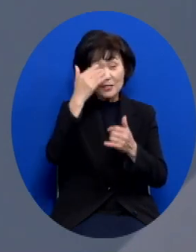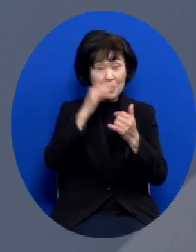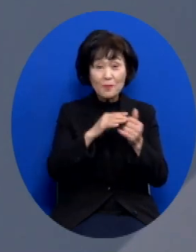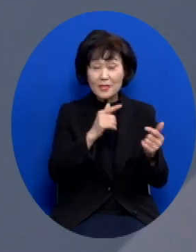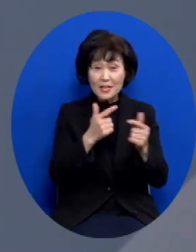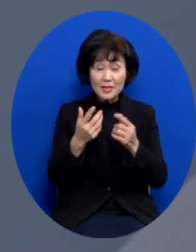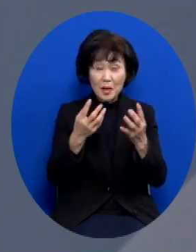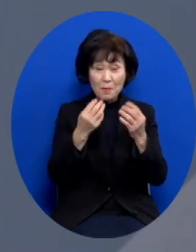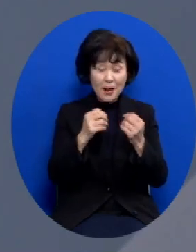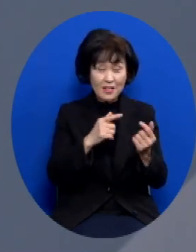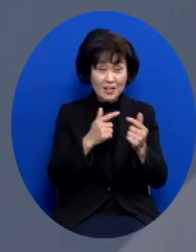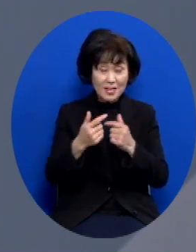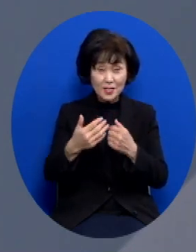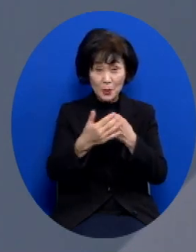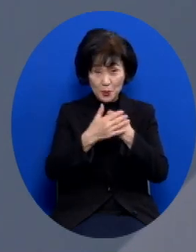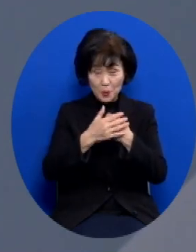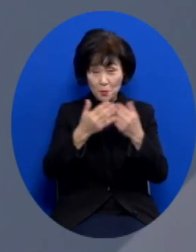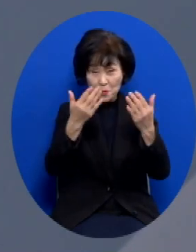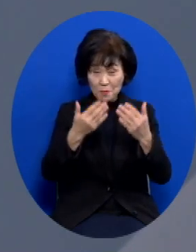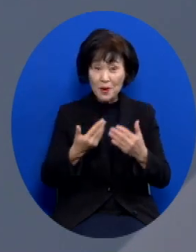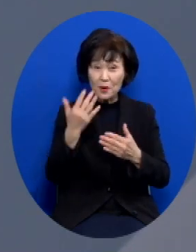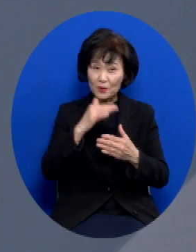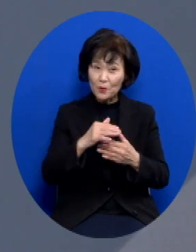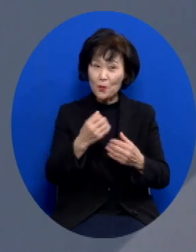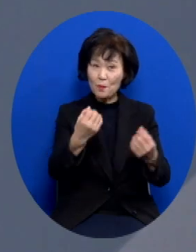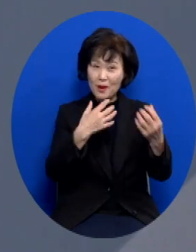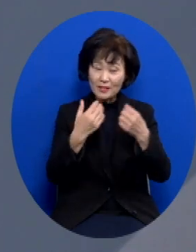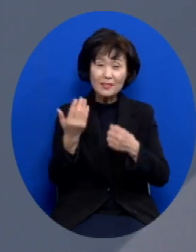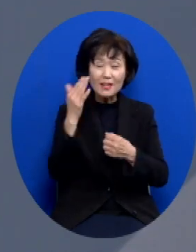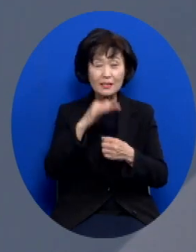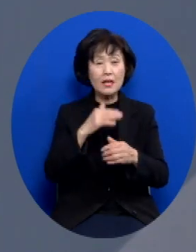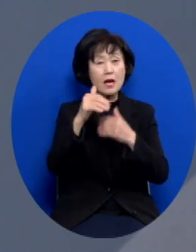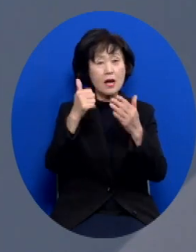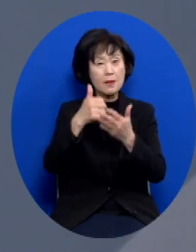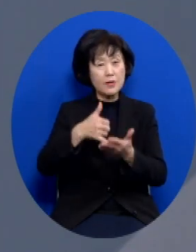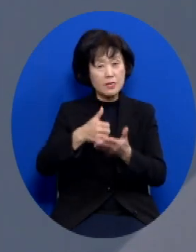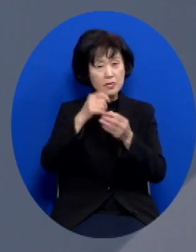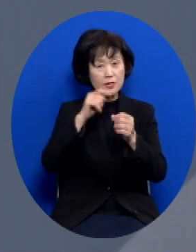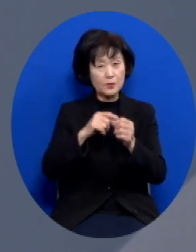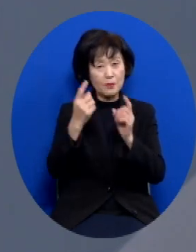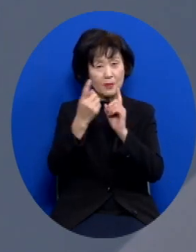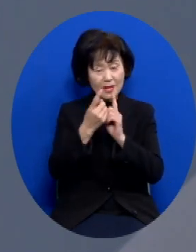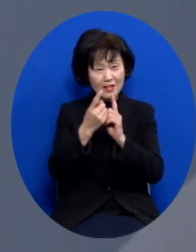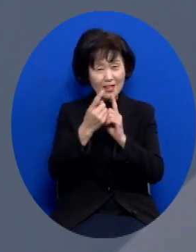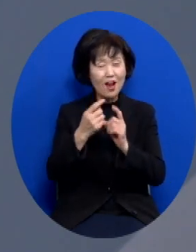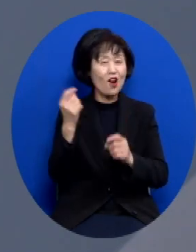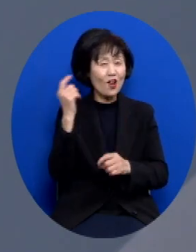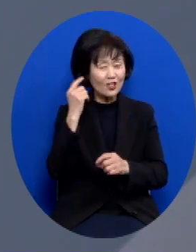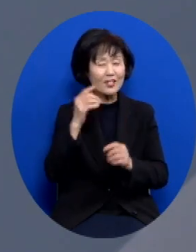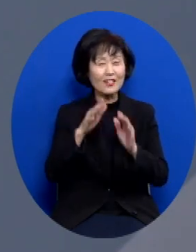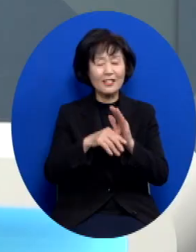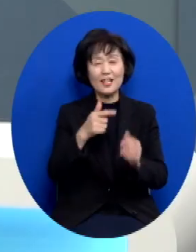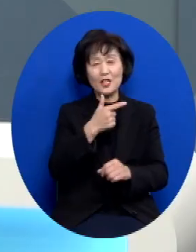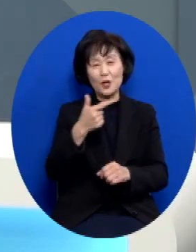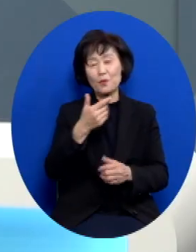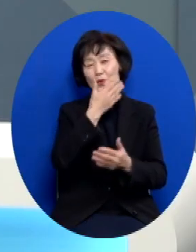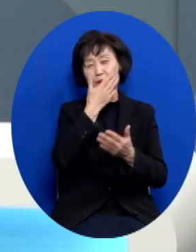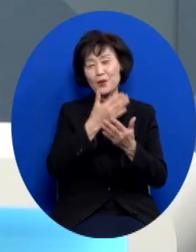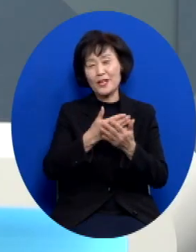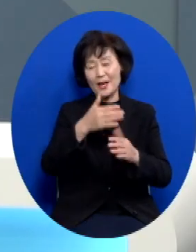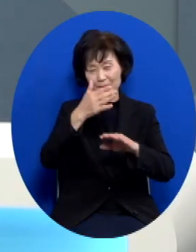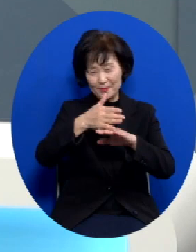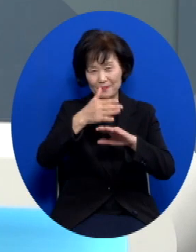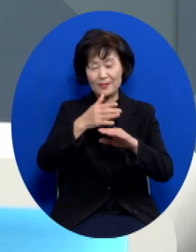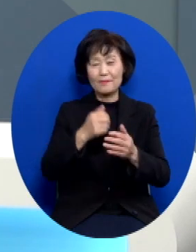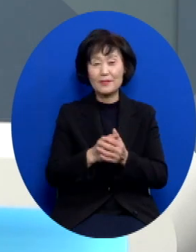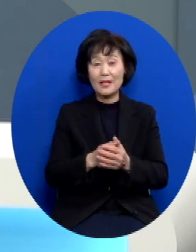세대들한테. 근데 하나님을 인격적으로 만났다고 고백하는 친구들도 있어서 정말 너무 귀하고 감사했습니다. 네, 다음 집회는